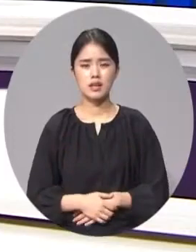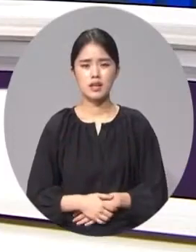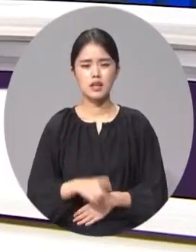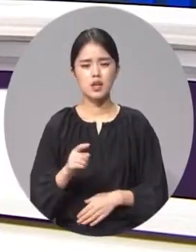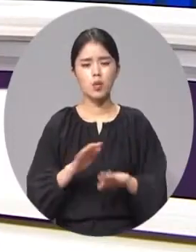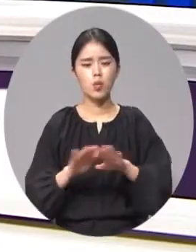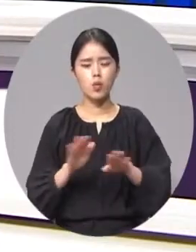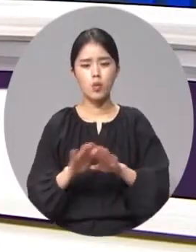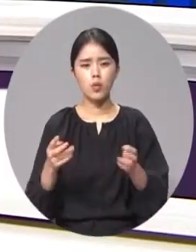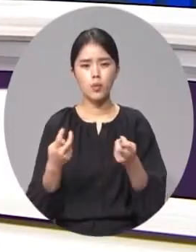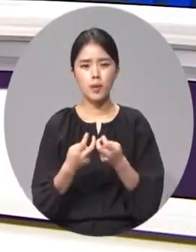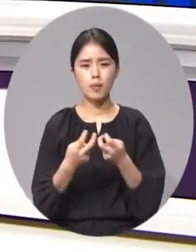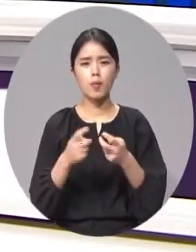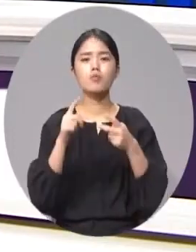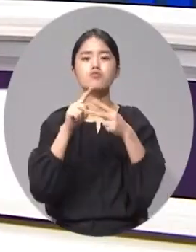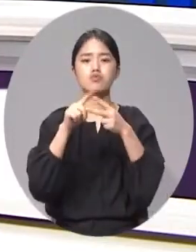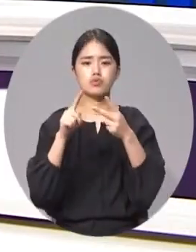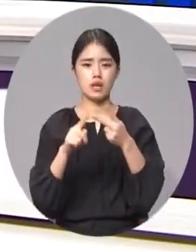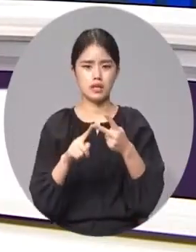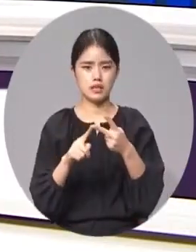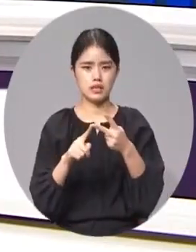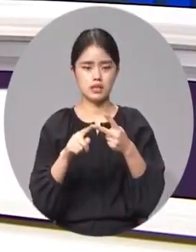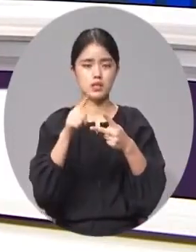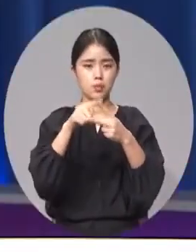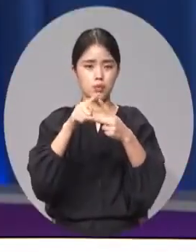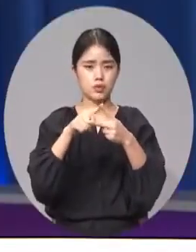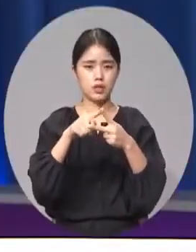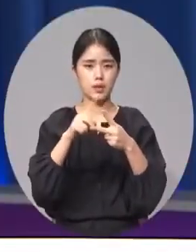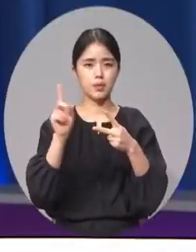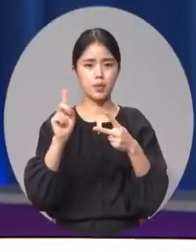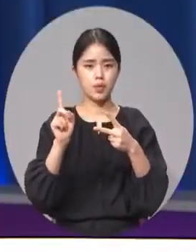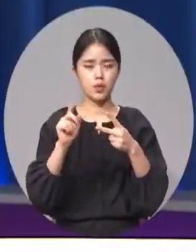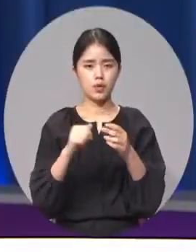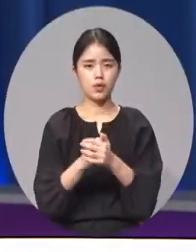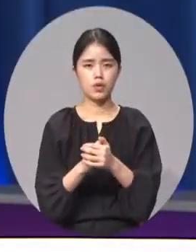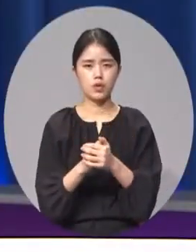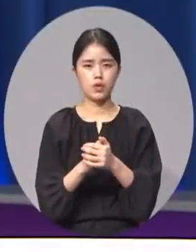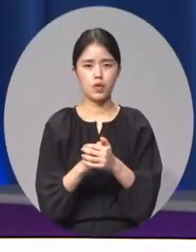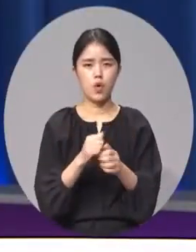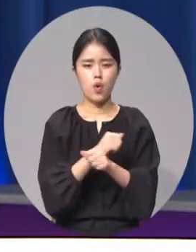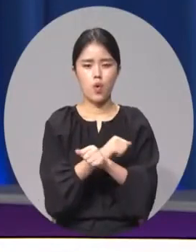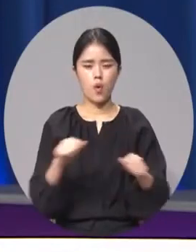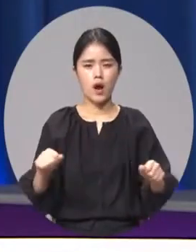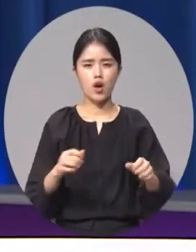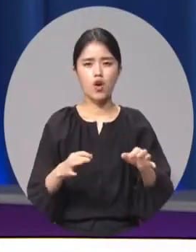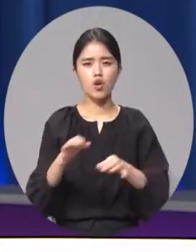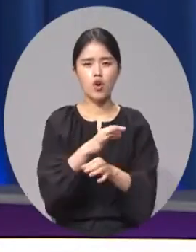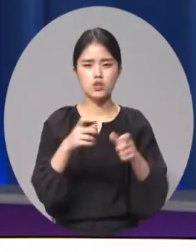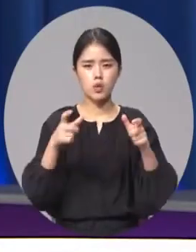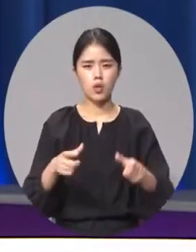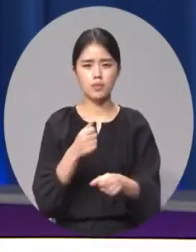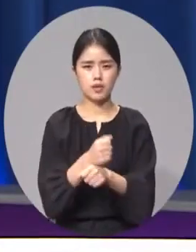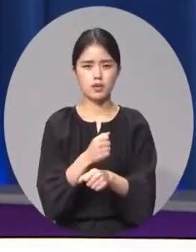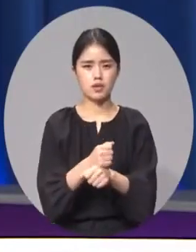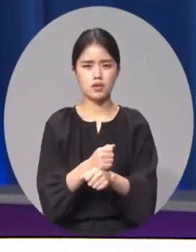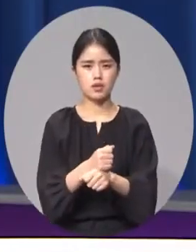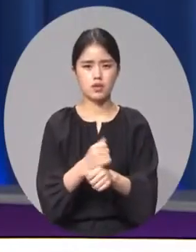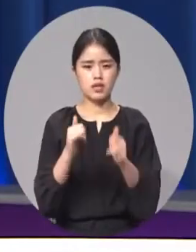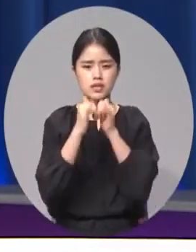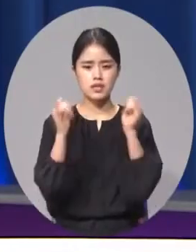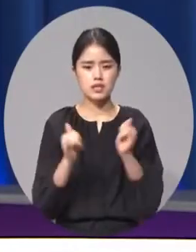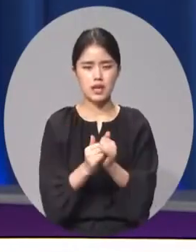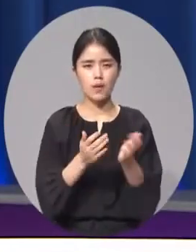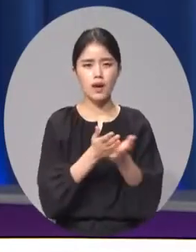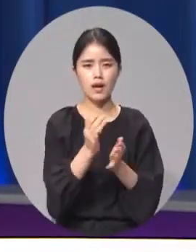풀 수 있는 방법이 두가지 입니다 주 걸 전 첫번째는 광역경제권 을 만드는 겁니다 사회 학자들이